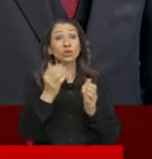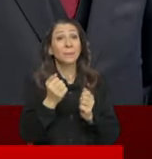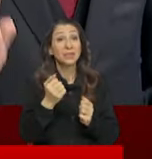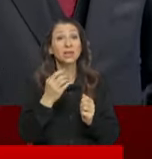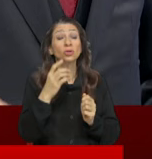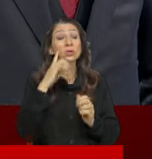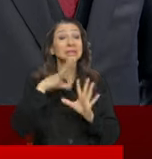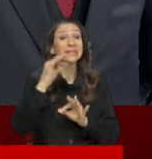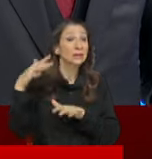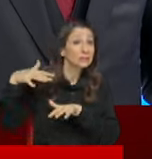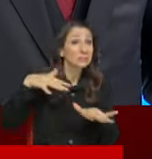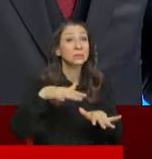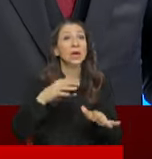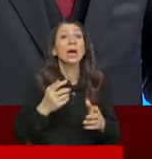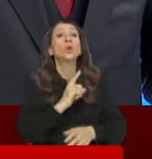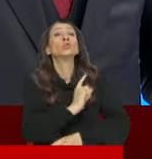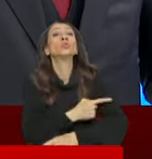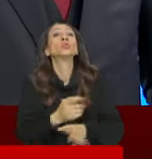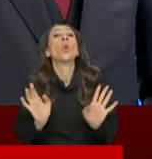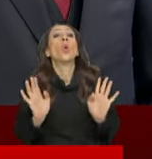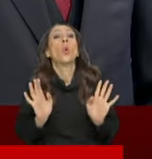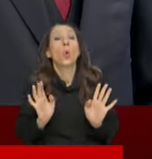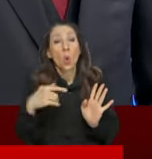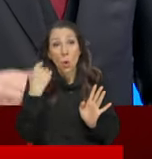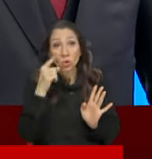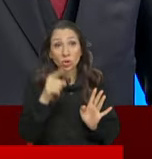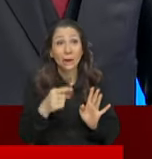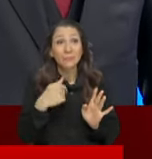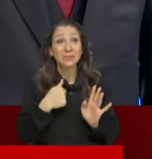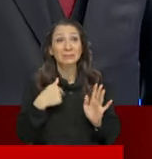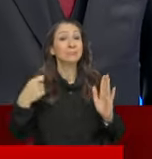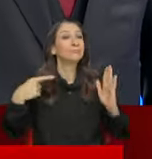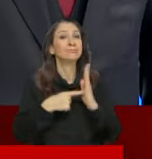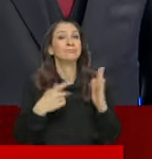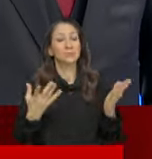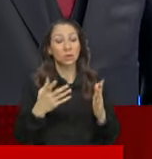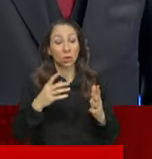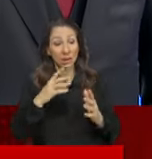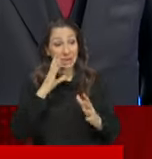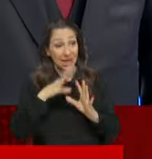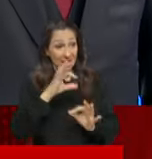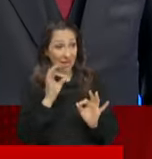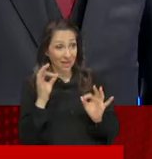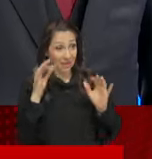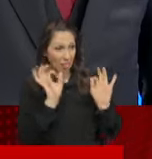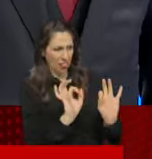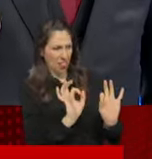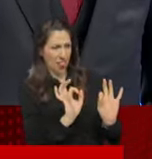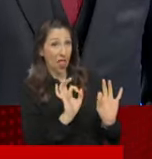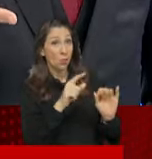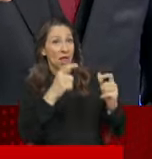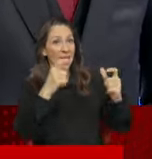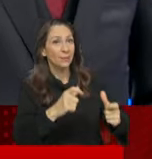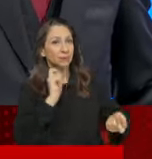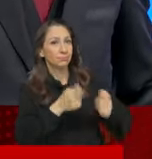fazla nüfus artışını kaldıracak bir İlçe değil o yüzden de mottomuz burada şudur nüfusu sabit tutarak buradaki yapısal